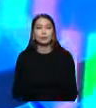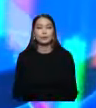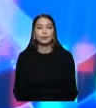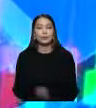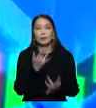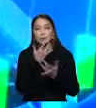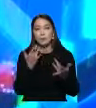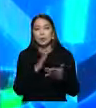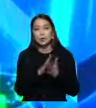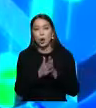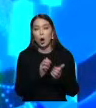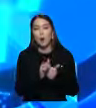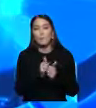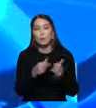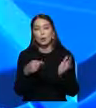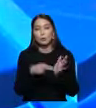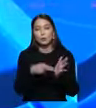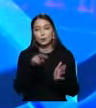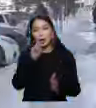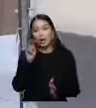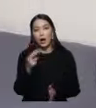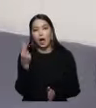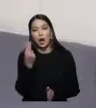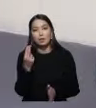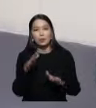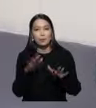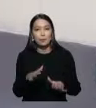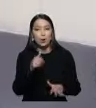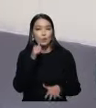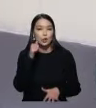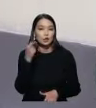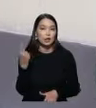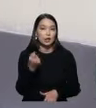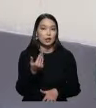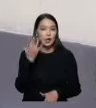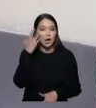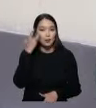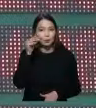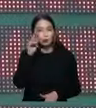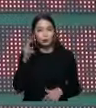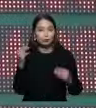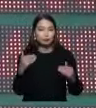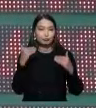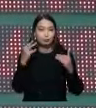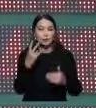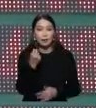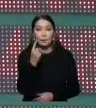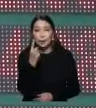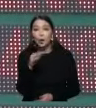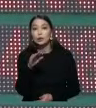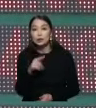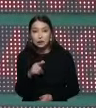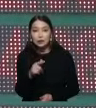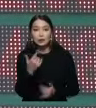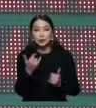напоследок о ситуации в обменных пунктах Астаны. По сравнению с прошлой неделей, американский доллар подорожал на пару тенге. Сейчас его